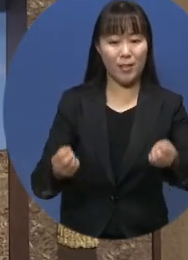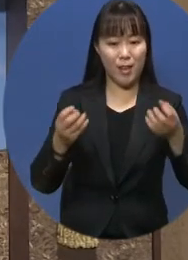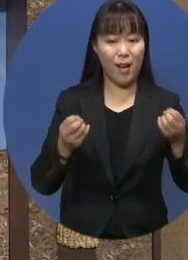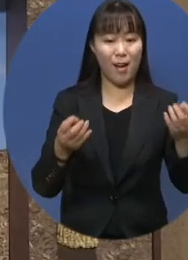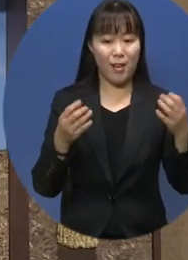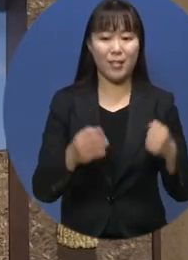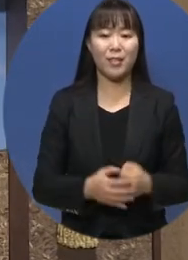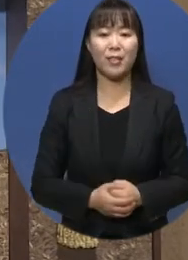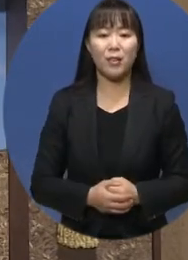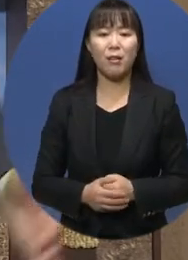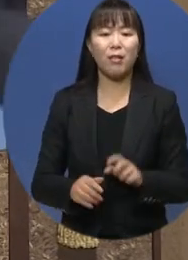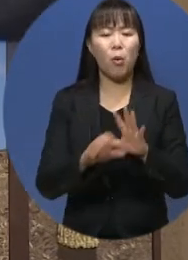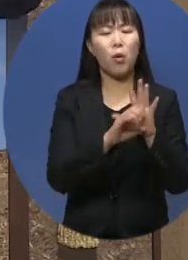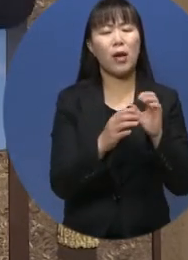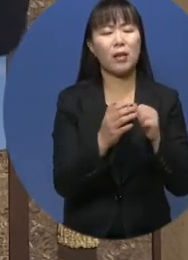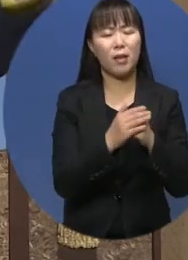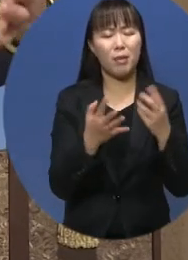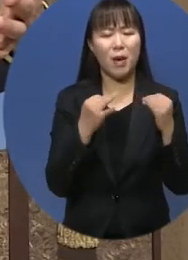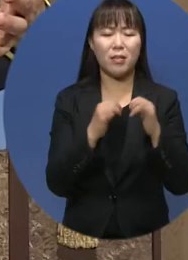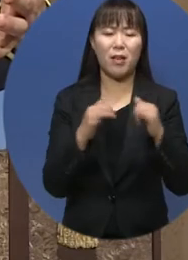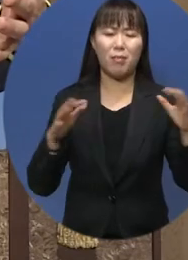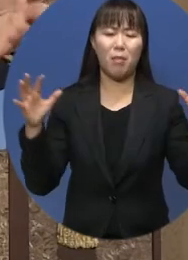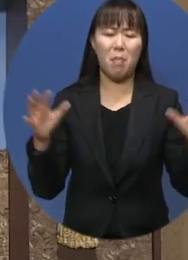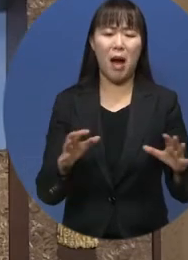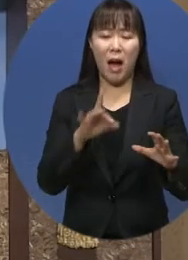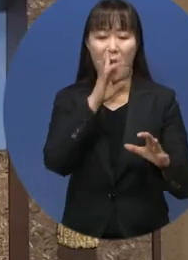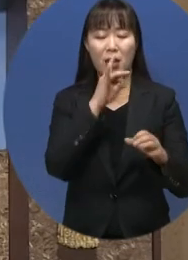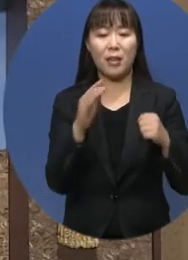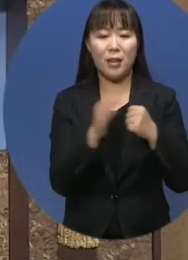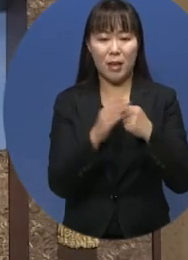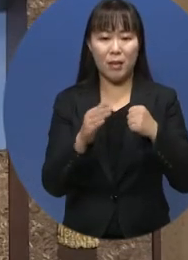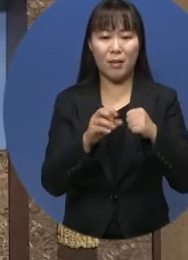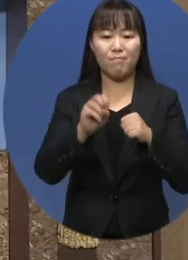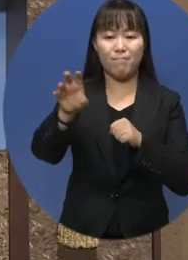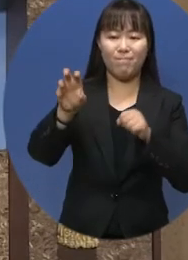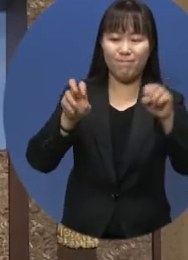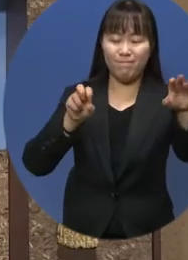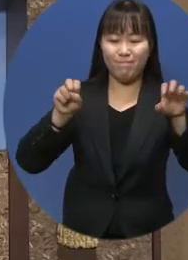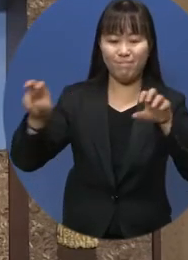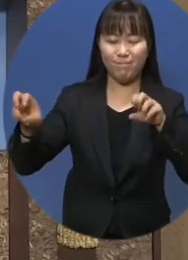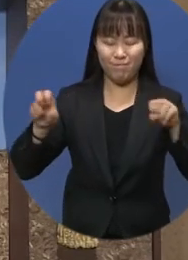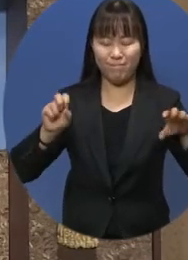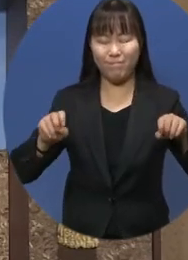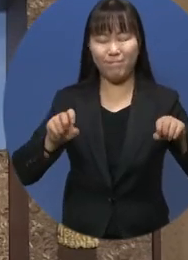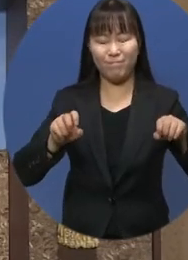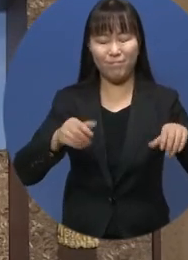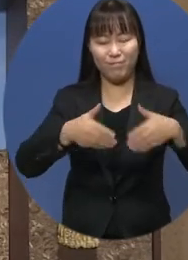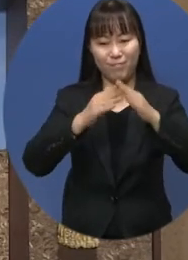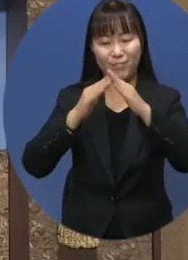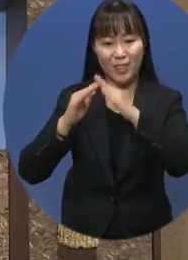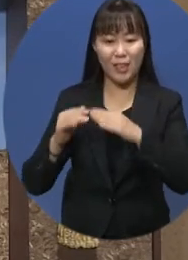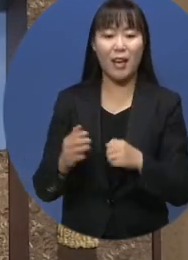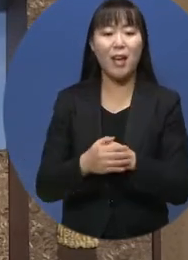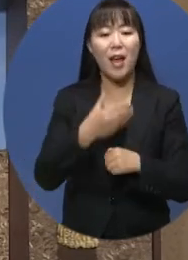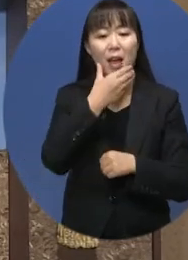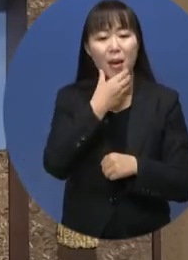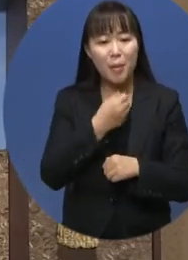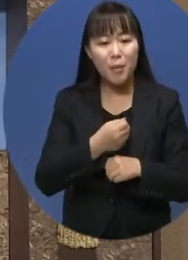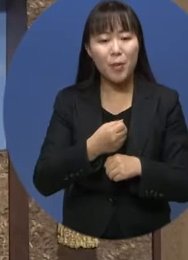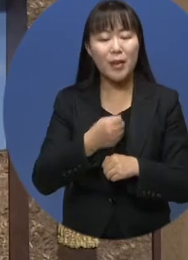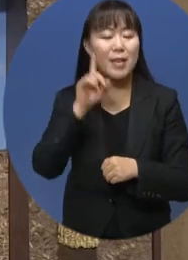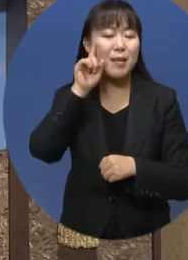대전 코라 때문에 많은 사람들이 항문 대못 모이니까 분산 개체를 하는 거죠 이게 그래서 이런 행복